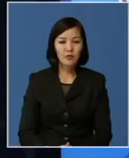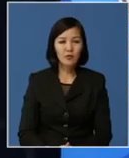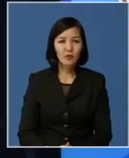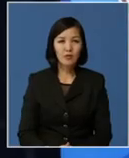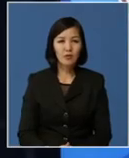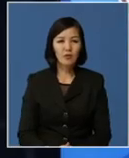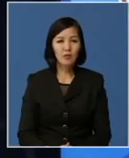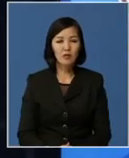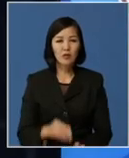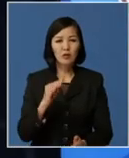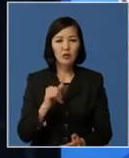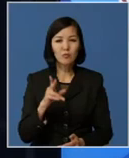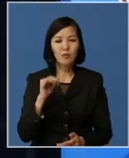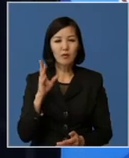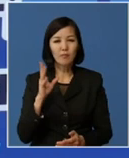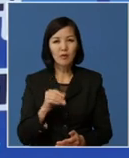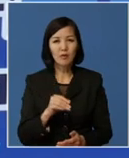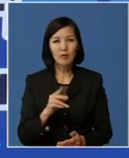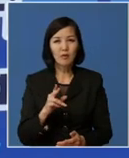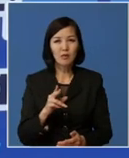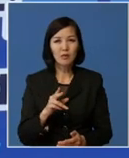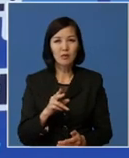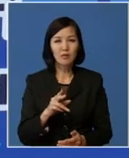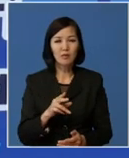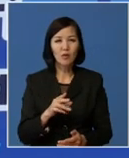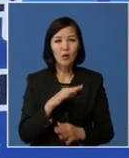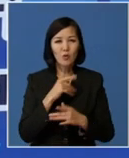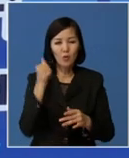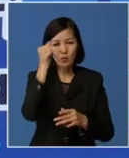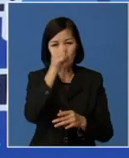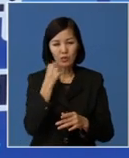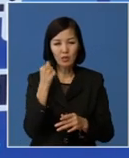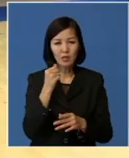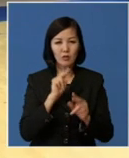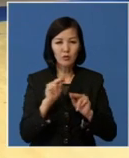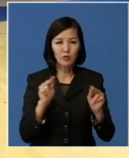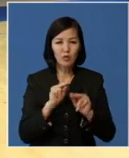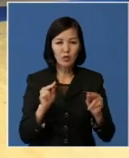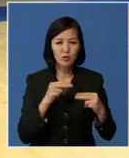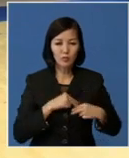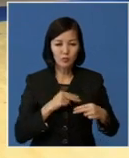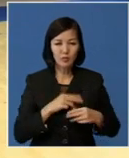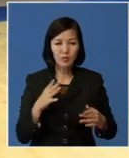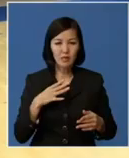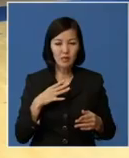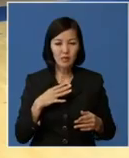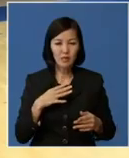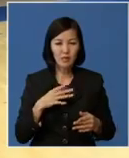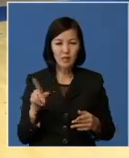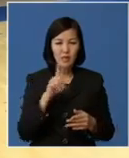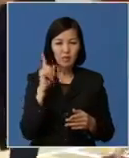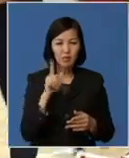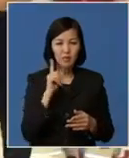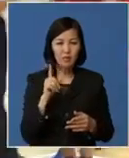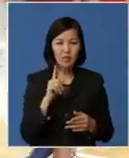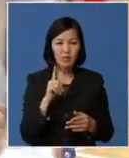Жұмабек Қуанышбайұлы көзі тірі болса, биыл 80 жасқа келер еді. Ол көп жыл ұстаз болып, білім саласына үлкен үлес қосты. Жастайынан ақынды